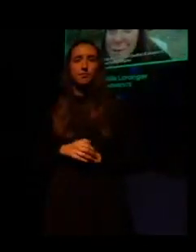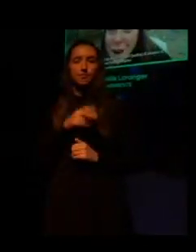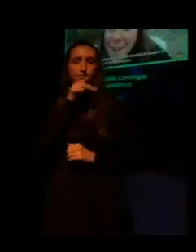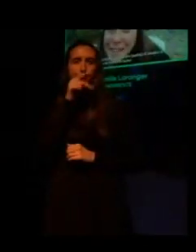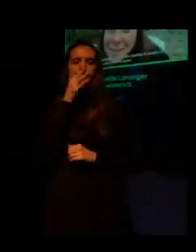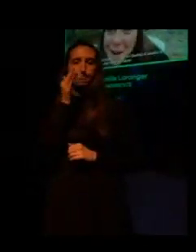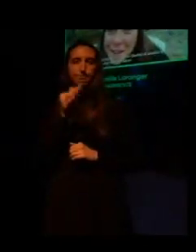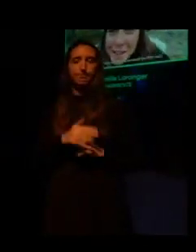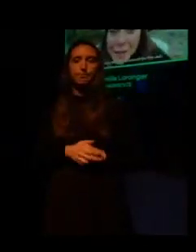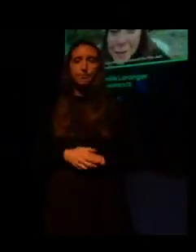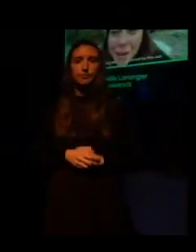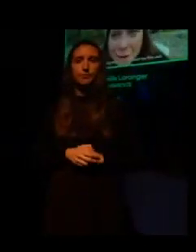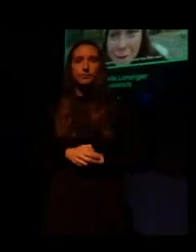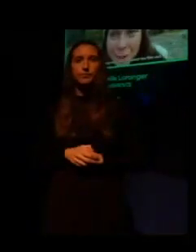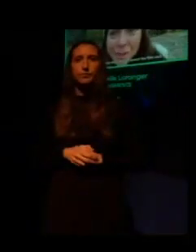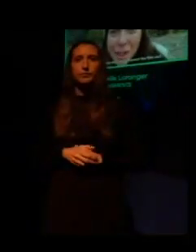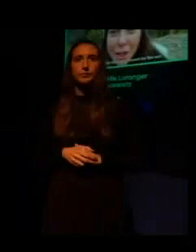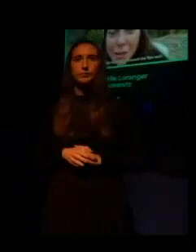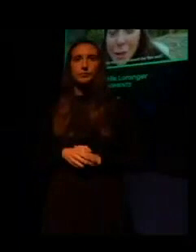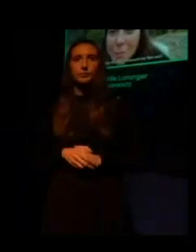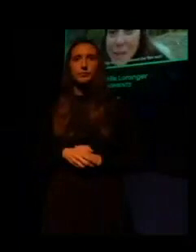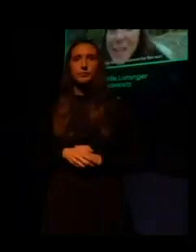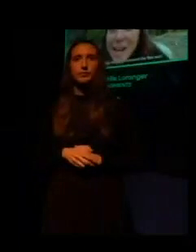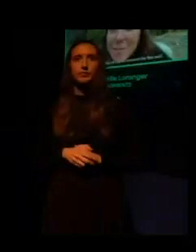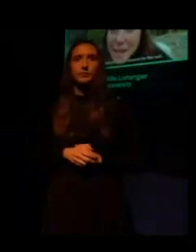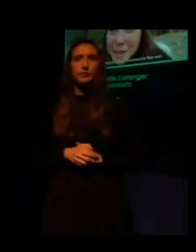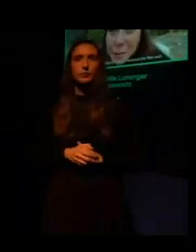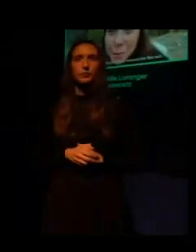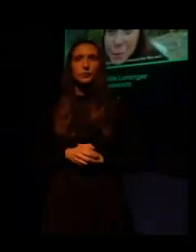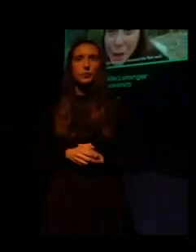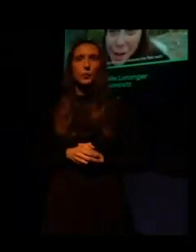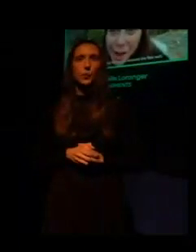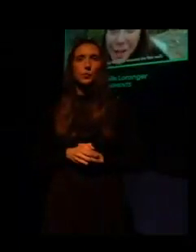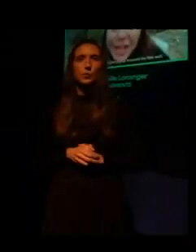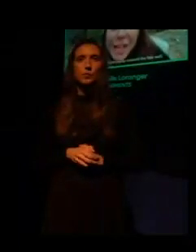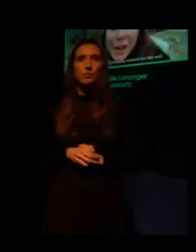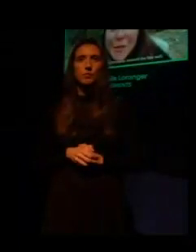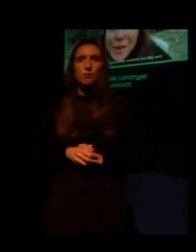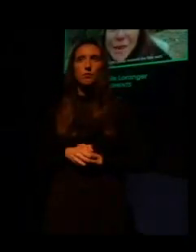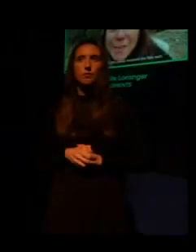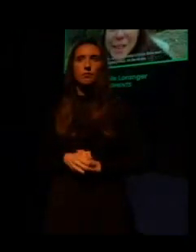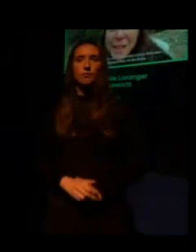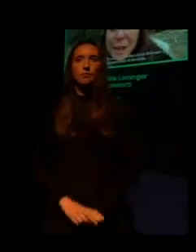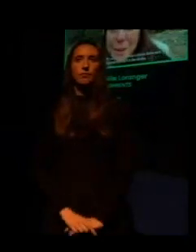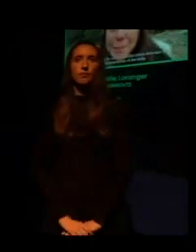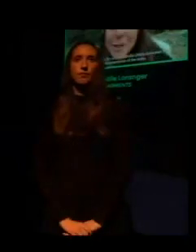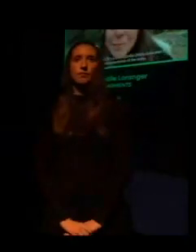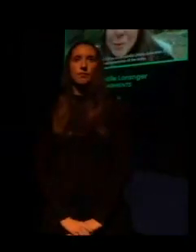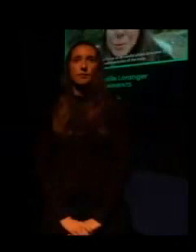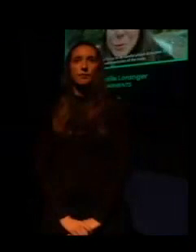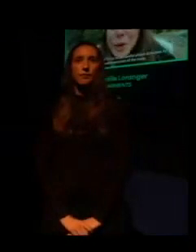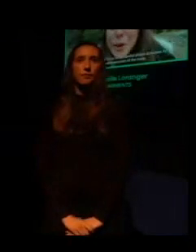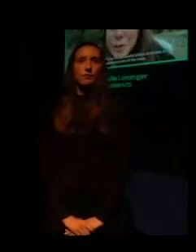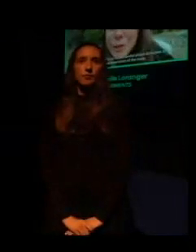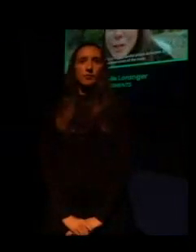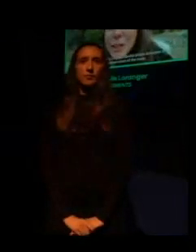vous en Espagne. Je suis vraiment contente que le public ait bien reçu le film. C'était vraiment important pour